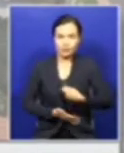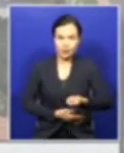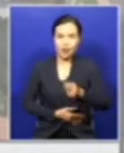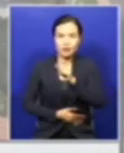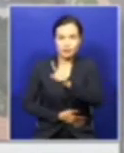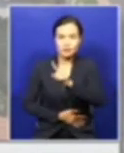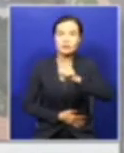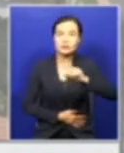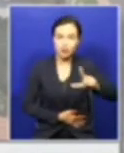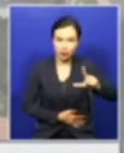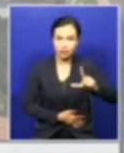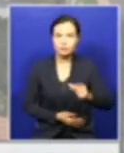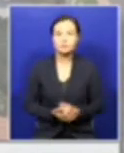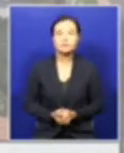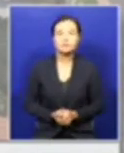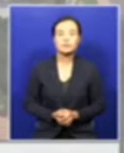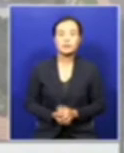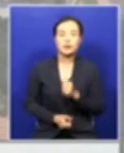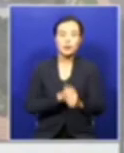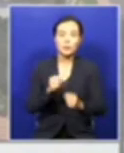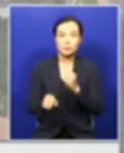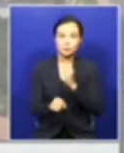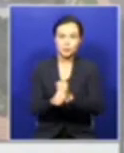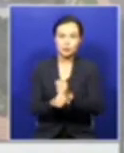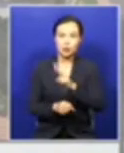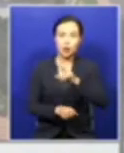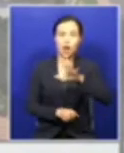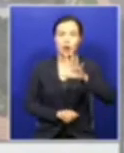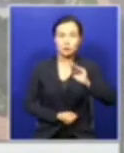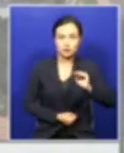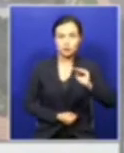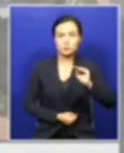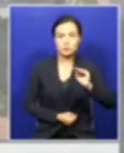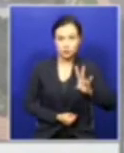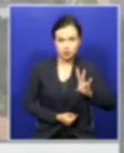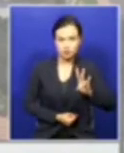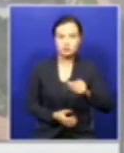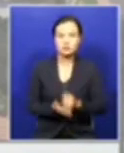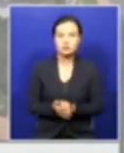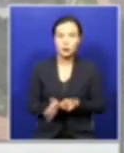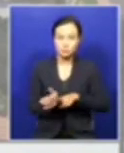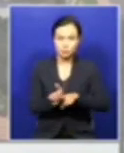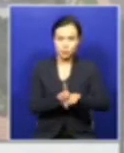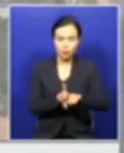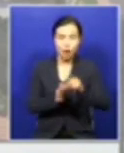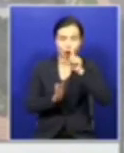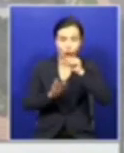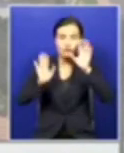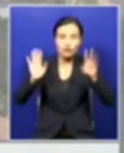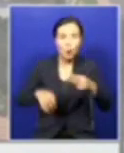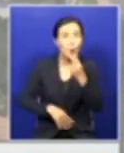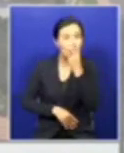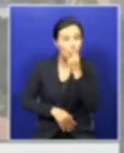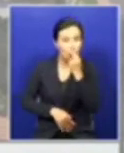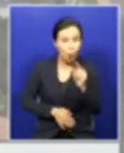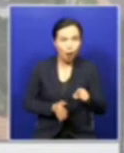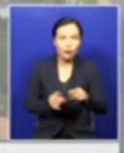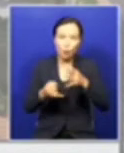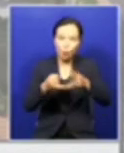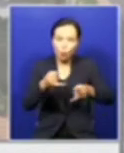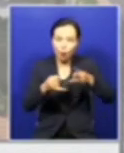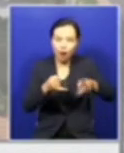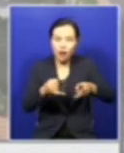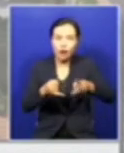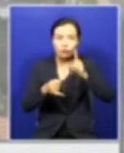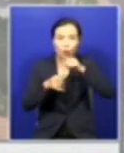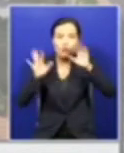บาทต่อมาเมื่อปี2547เกิดโรคระบาดไข้หวัดนกซึ่งเป็นเชื้อไวรัสที่ติดจากสัตว์